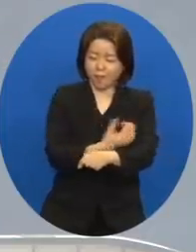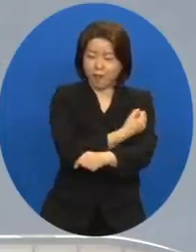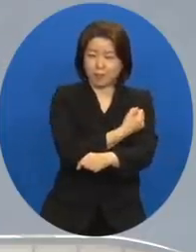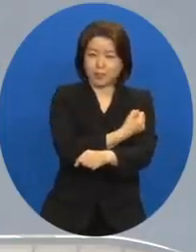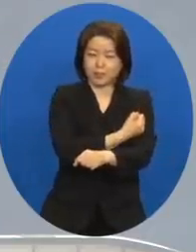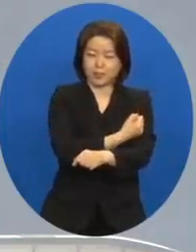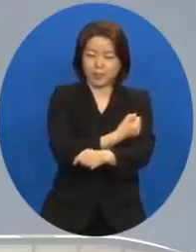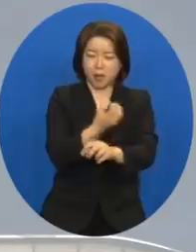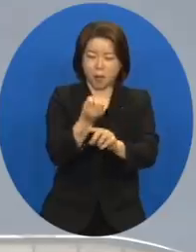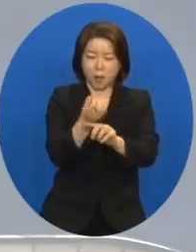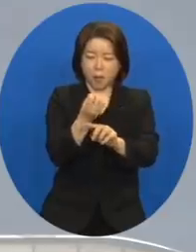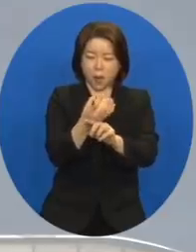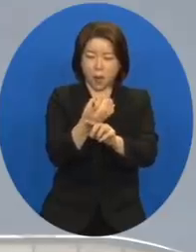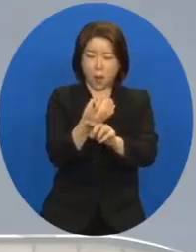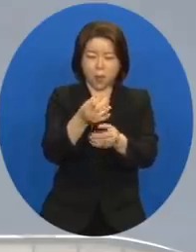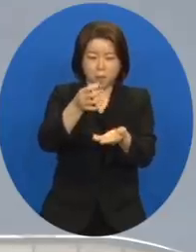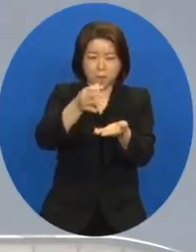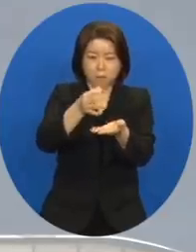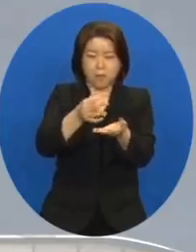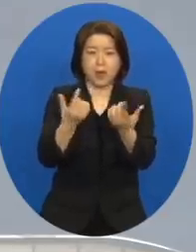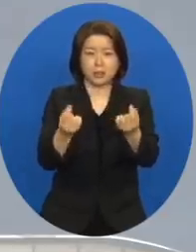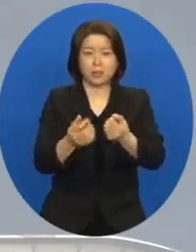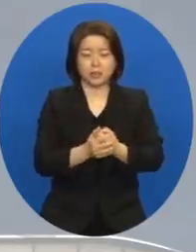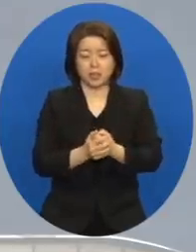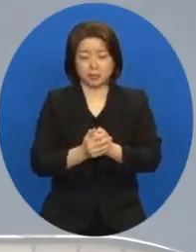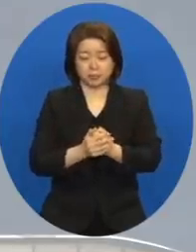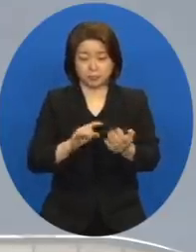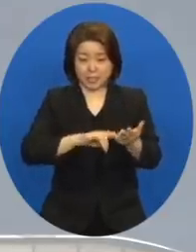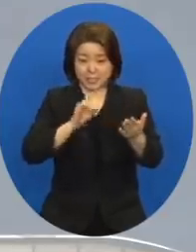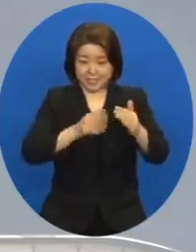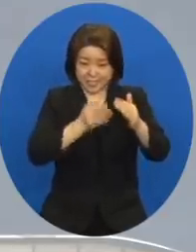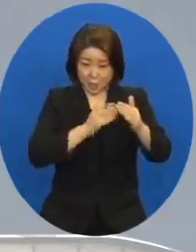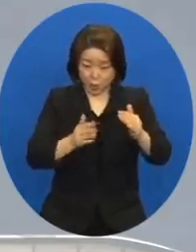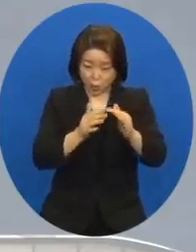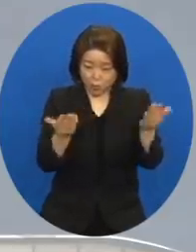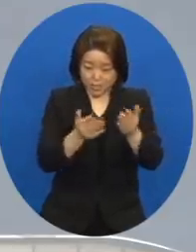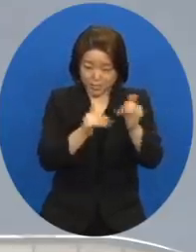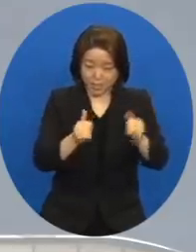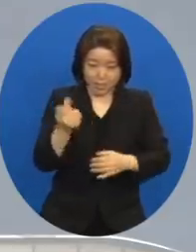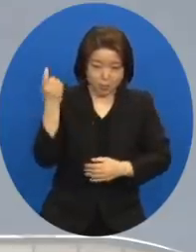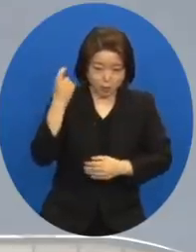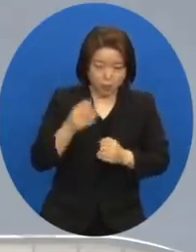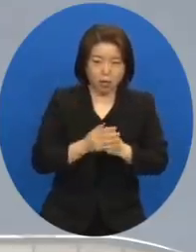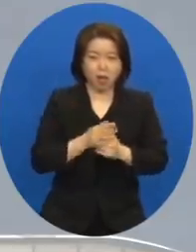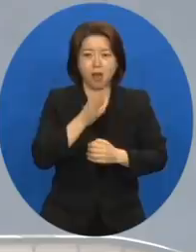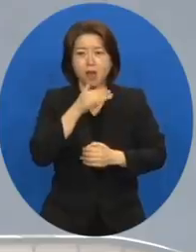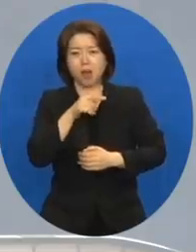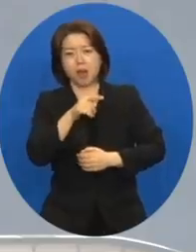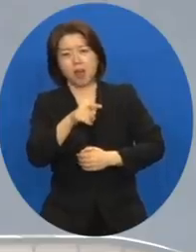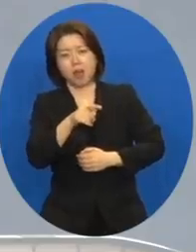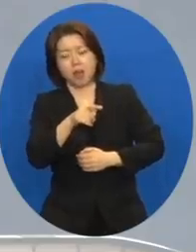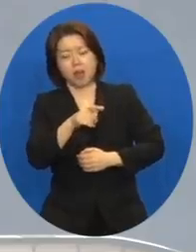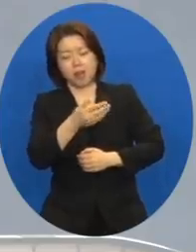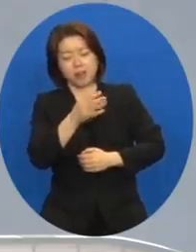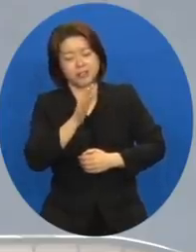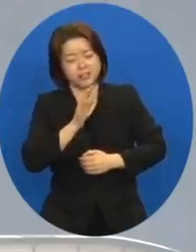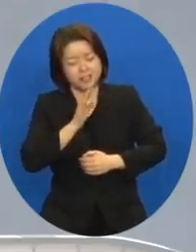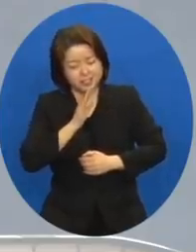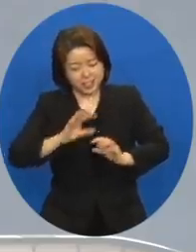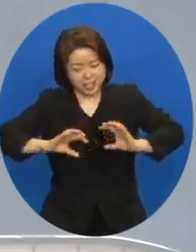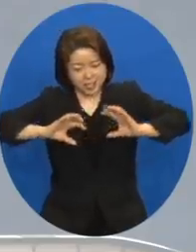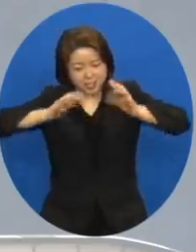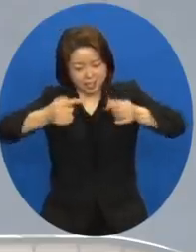보아 입니다 세무공무원이 특권은 당신은 진짜 세계에서 가장 부자